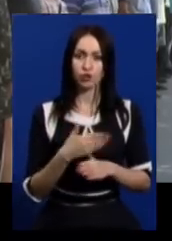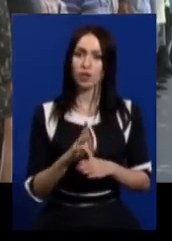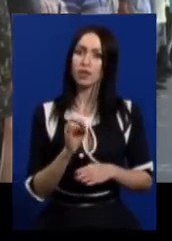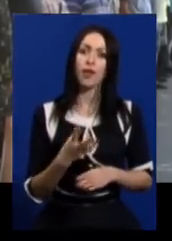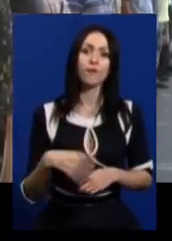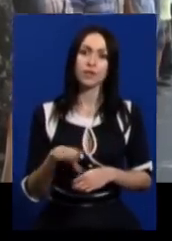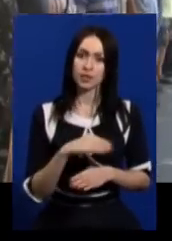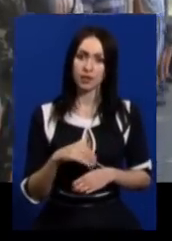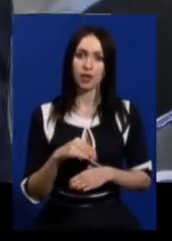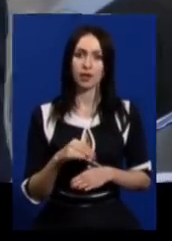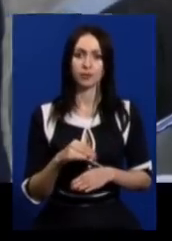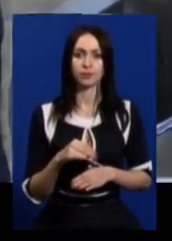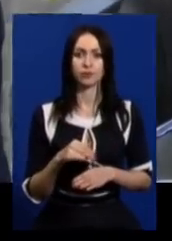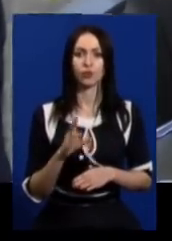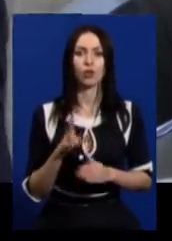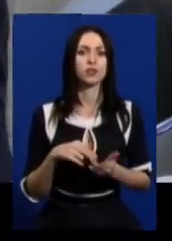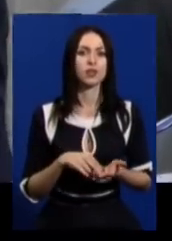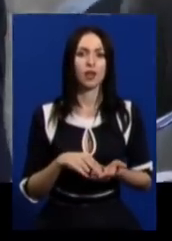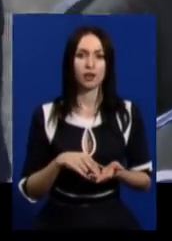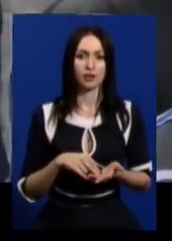всі, будемо говорити так, стали